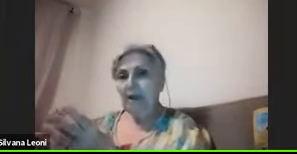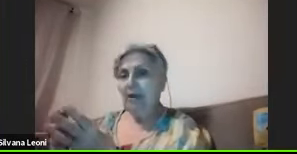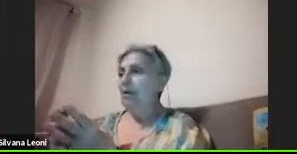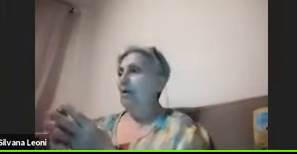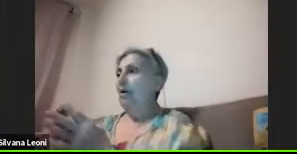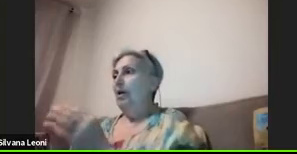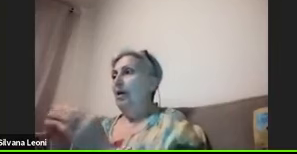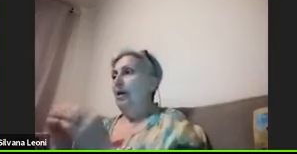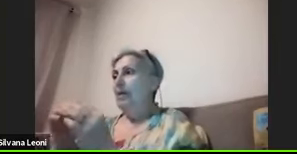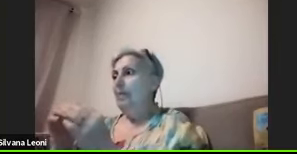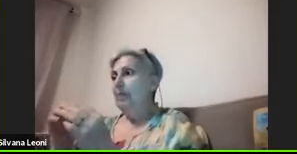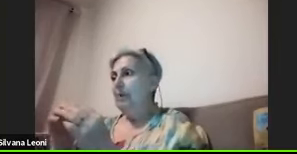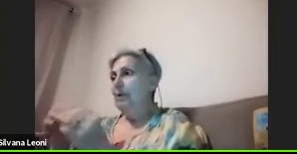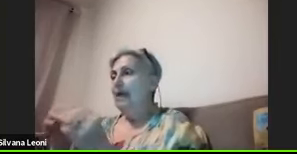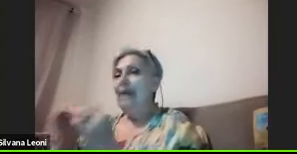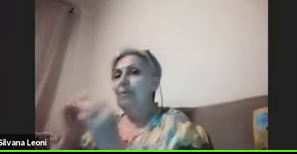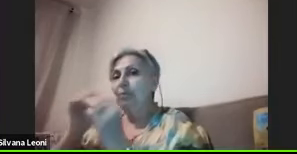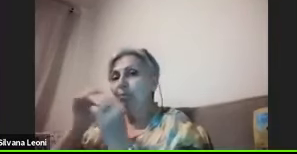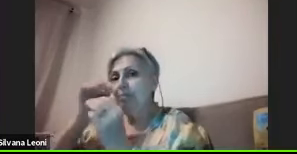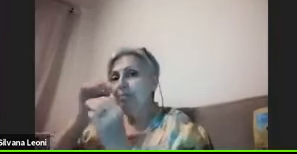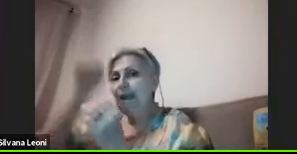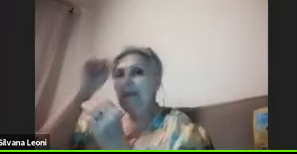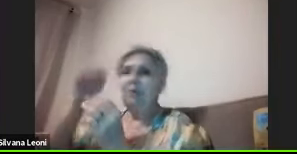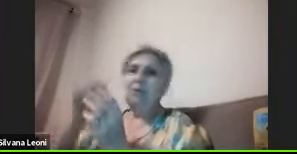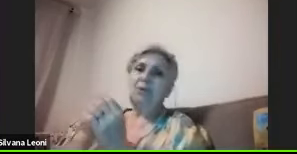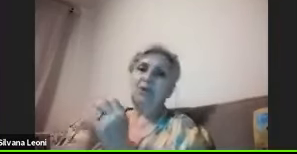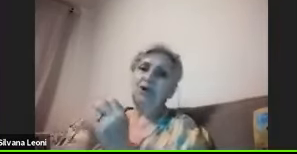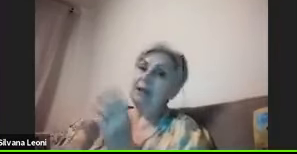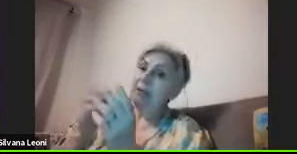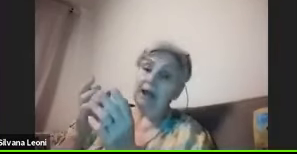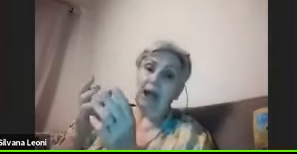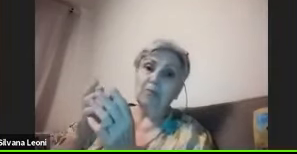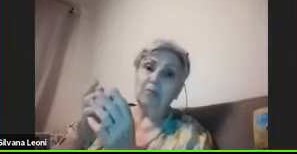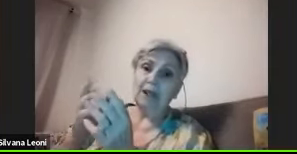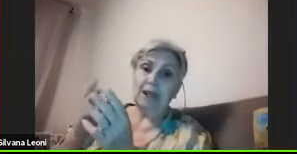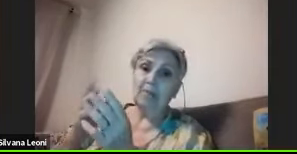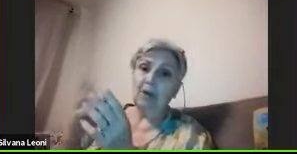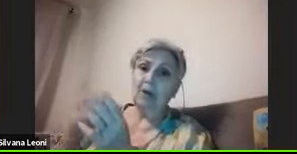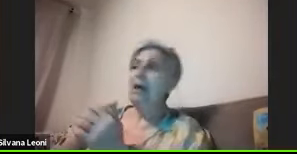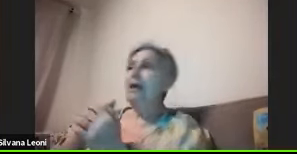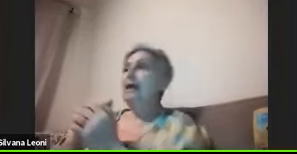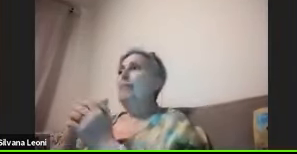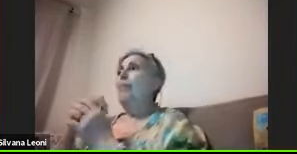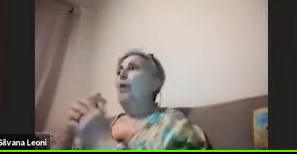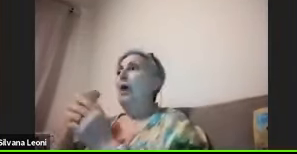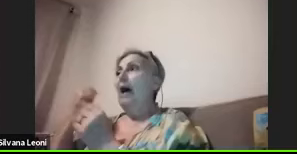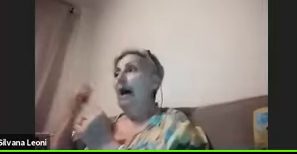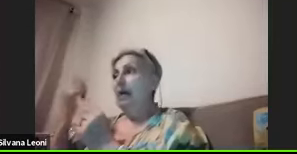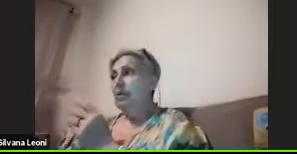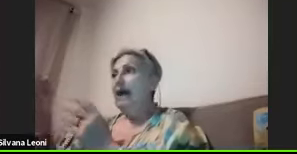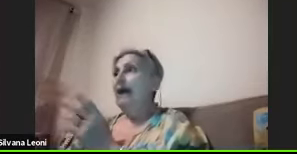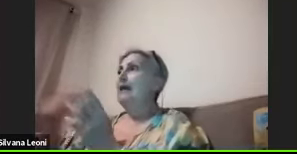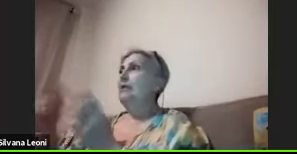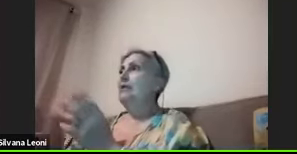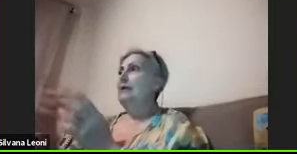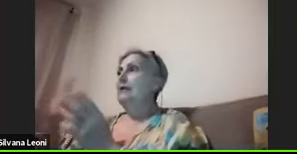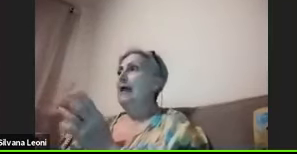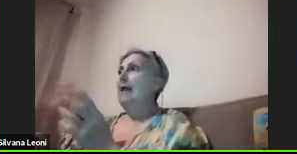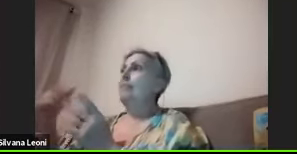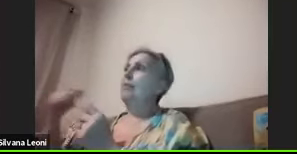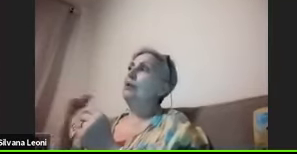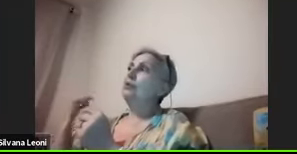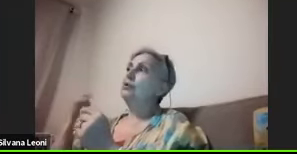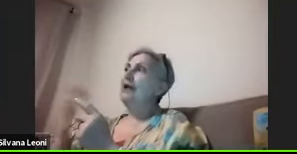nostro piccolo portiamo un minimo di conoscenza, perché è un minimo, che può aiutare nello